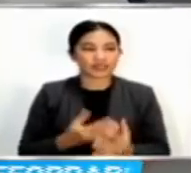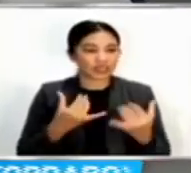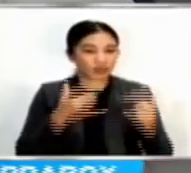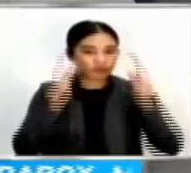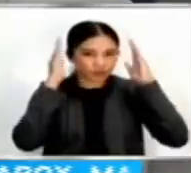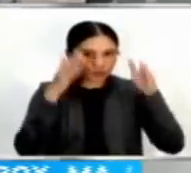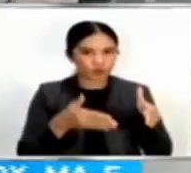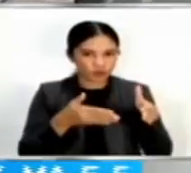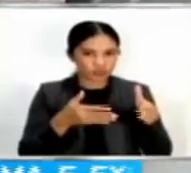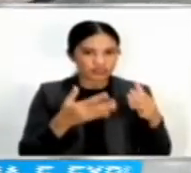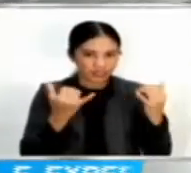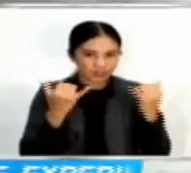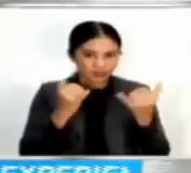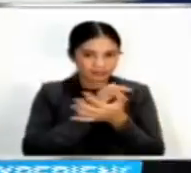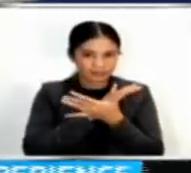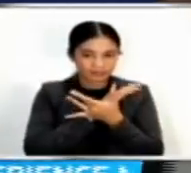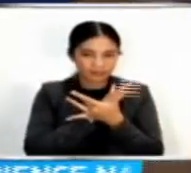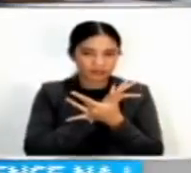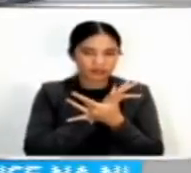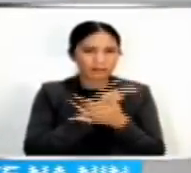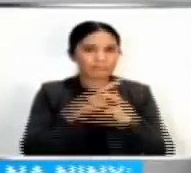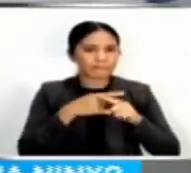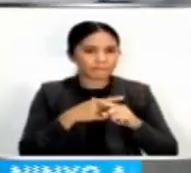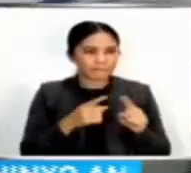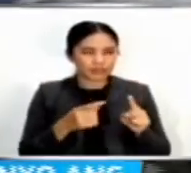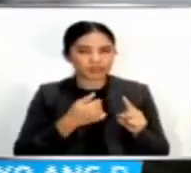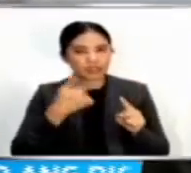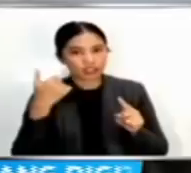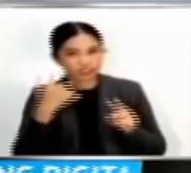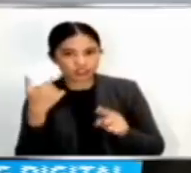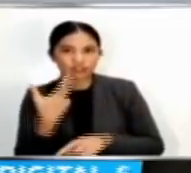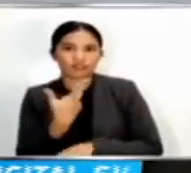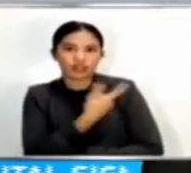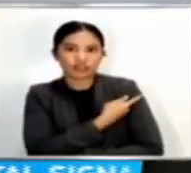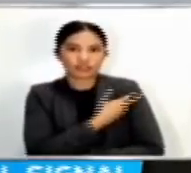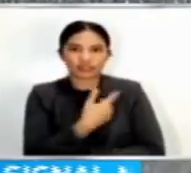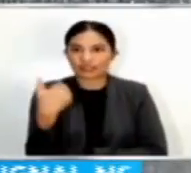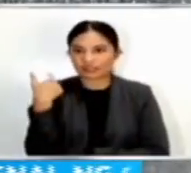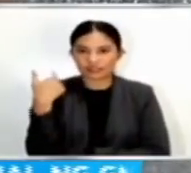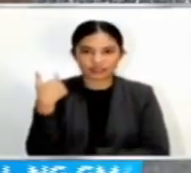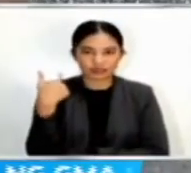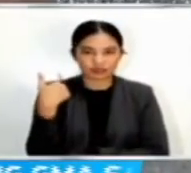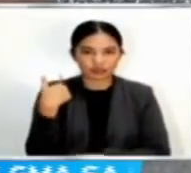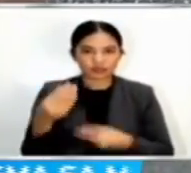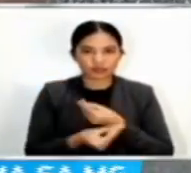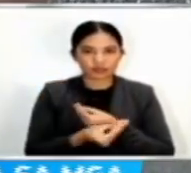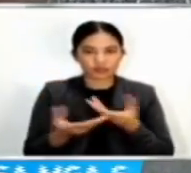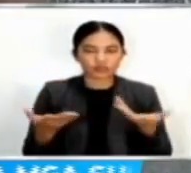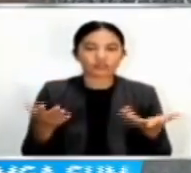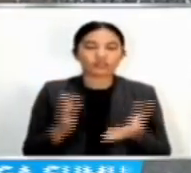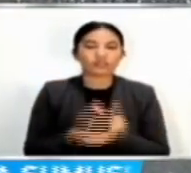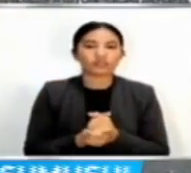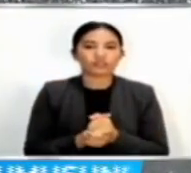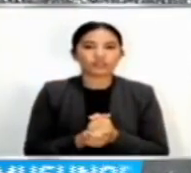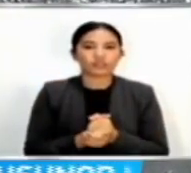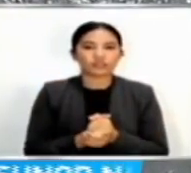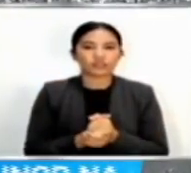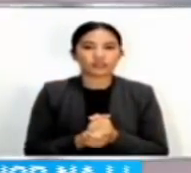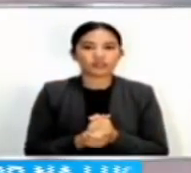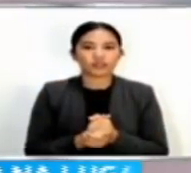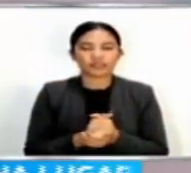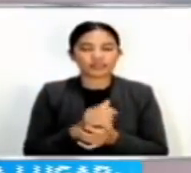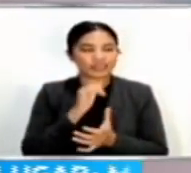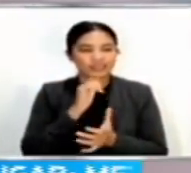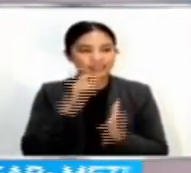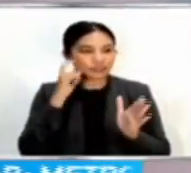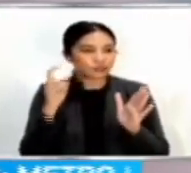vaccines lang, di ba? Pero marami pa rin tayo mga bakuna na hindi pa rin po nabibigyan ng pansin, ano? At nakikita natin na hindi pa